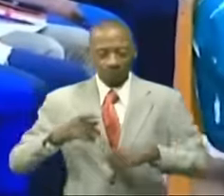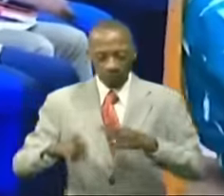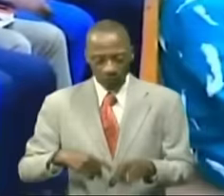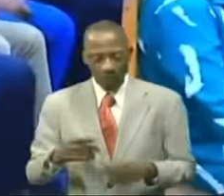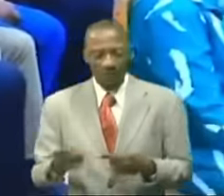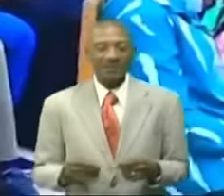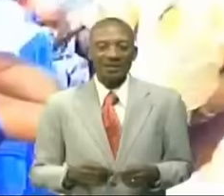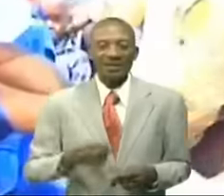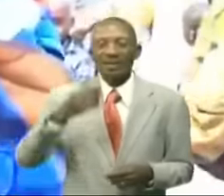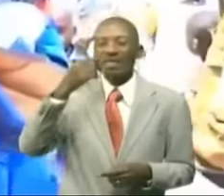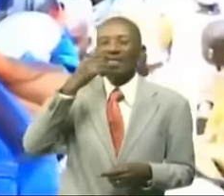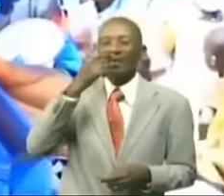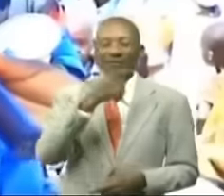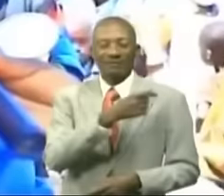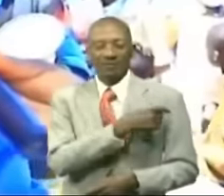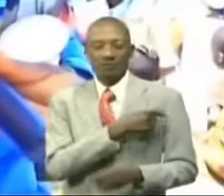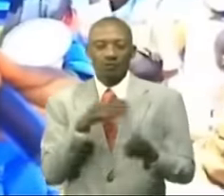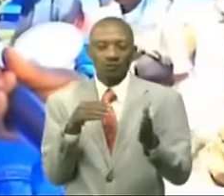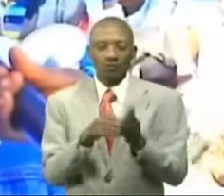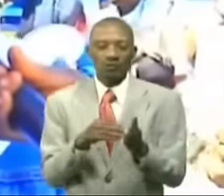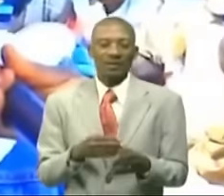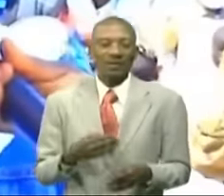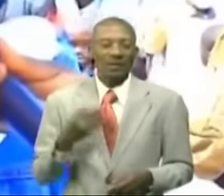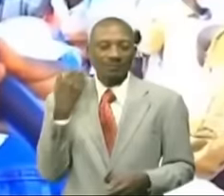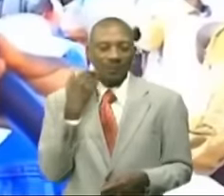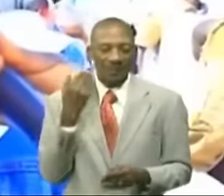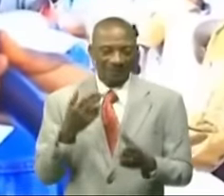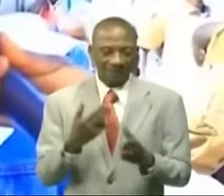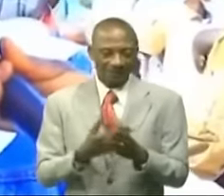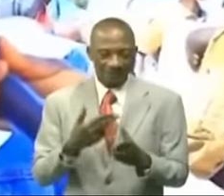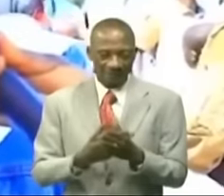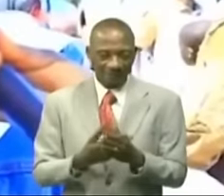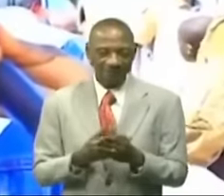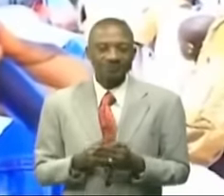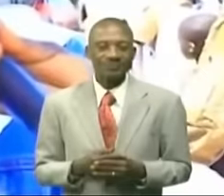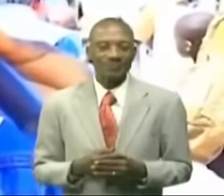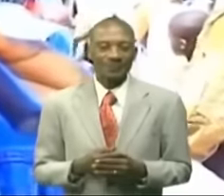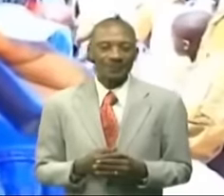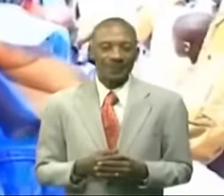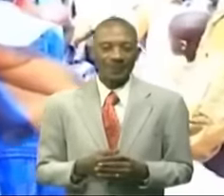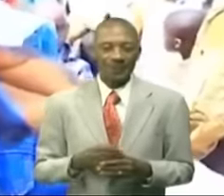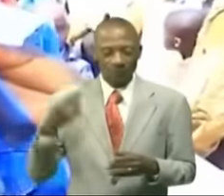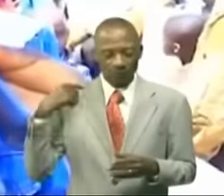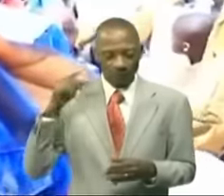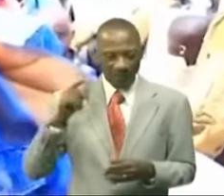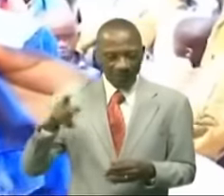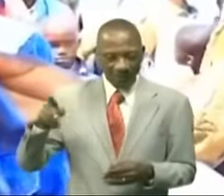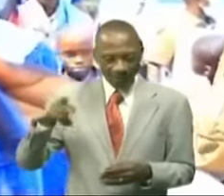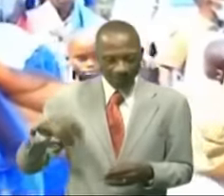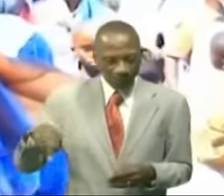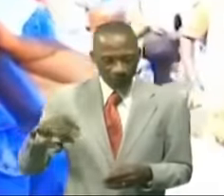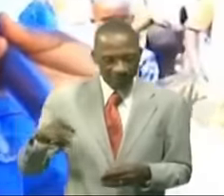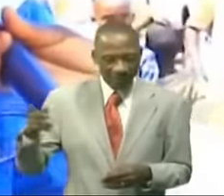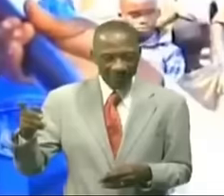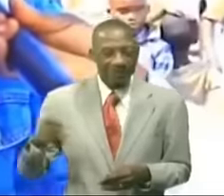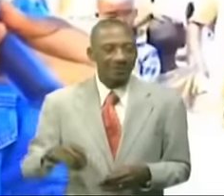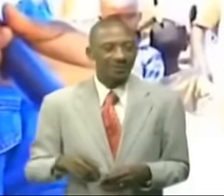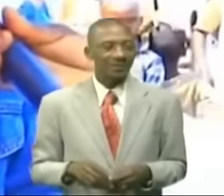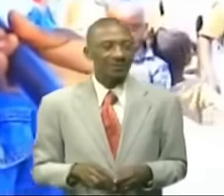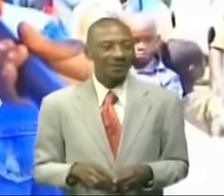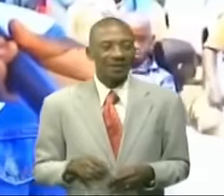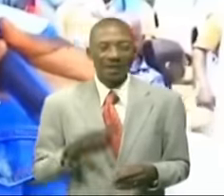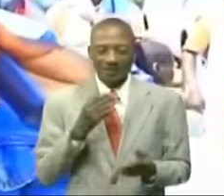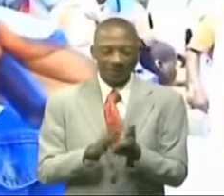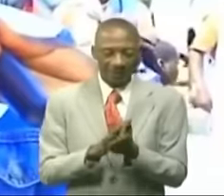une nécessité. Prenant la parole, le chef de l'exécutif provincial, Banzamouloume Marmo, a reconnu les efforts du président de la